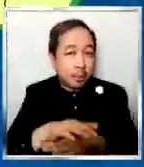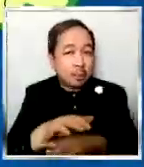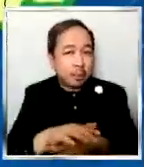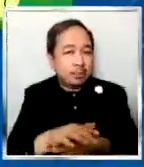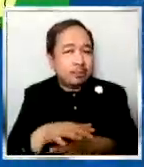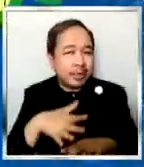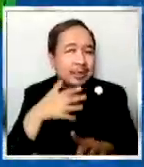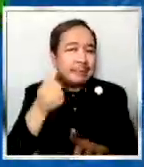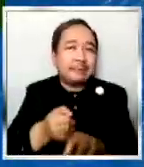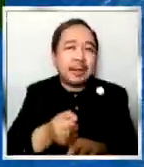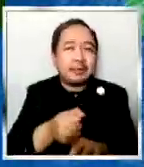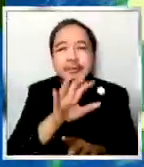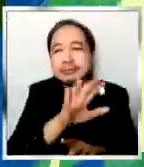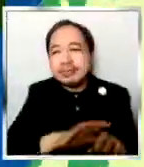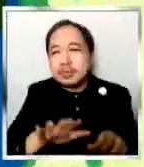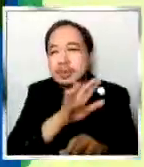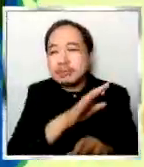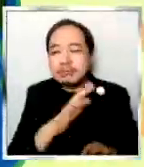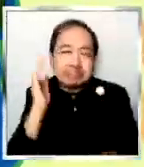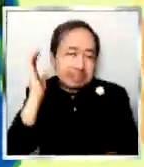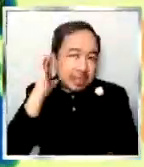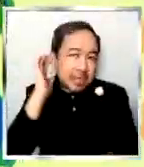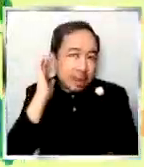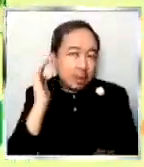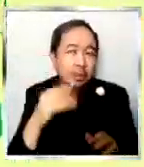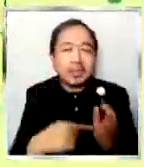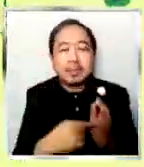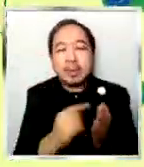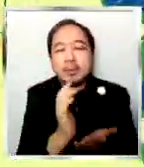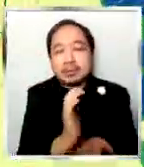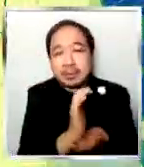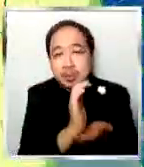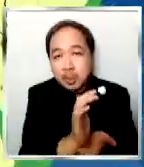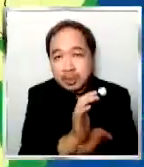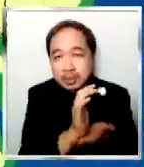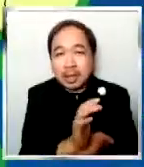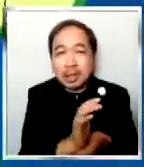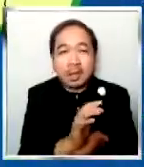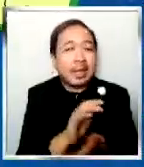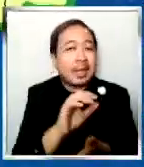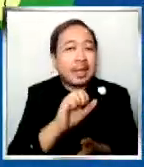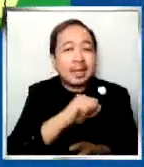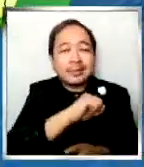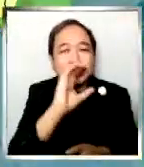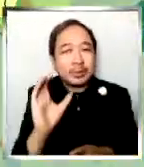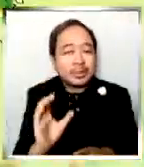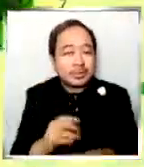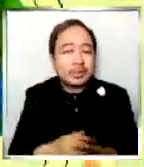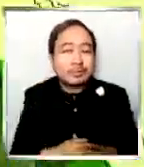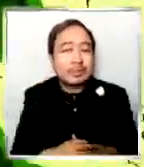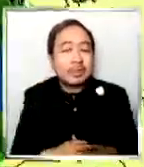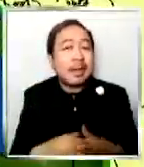ang natitirang bahagi ng Mindanao gaya ng Zamboanga Peninsula at Soccsaygen. May pag-ulan